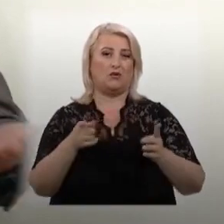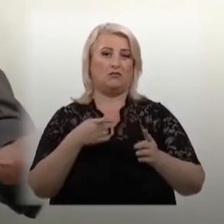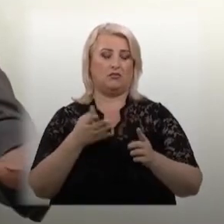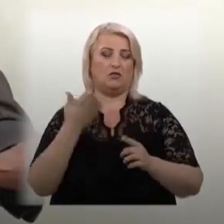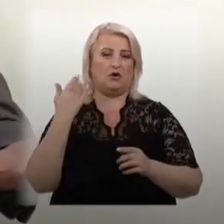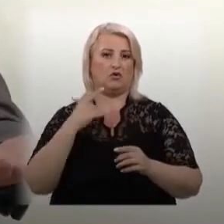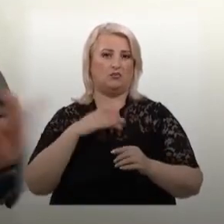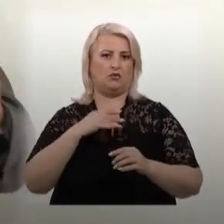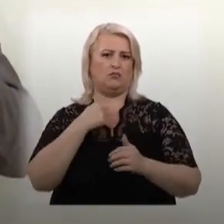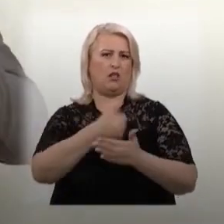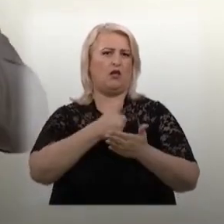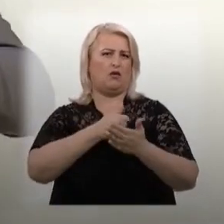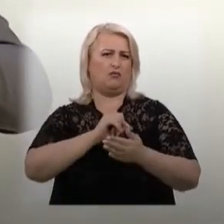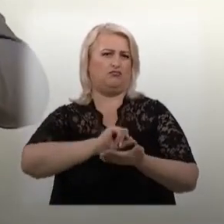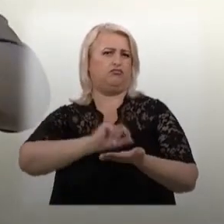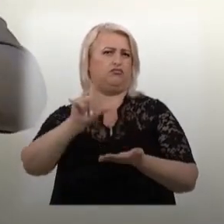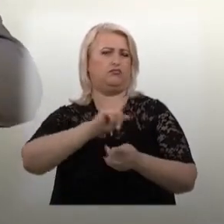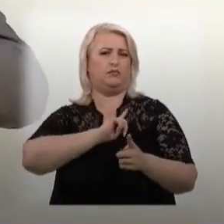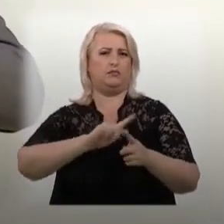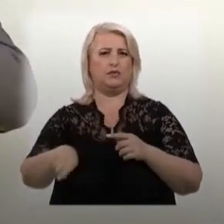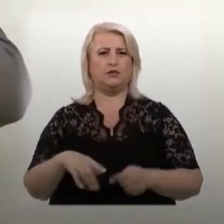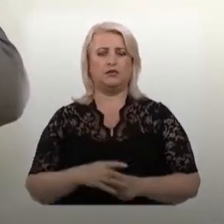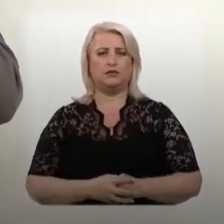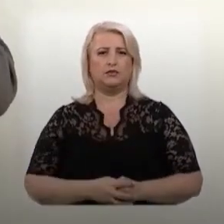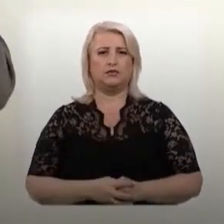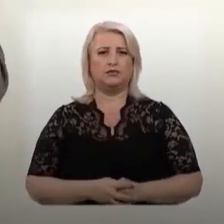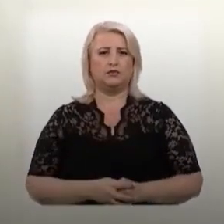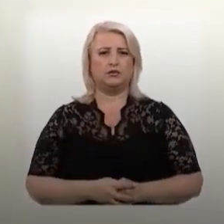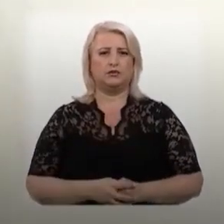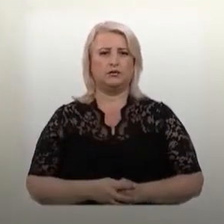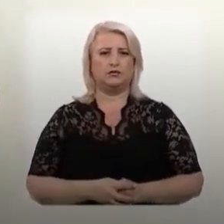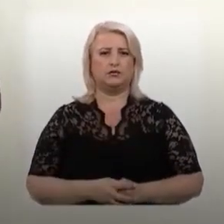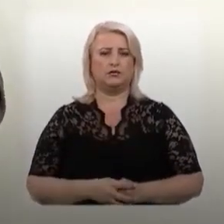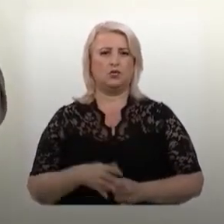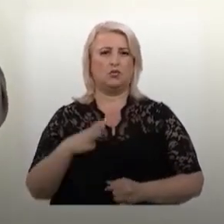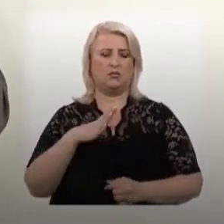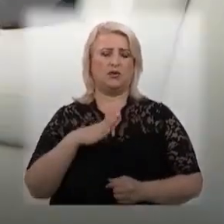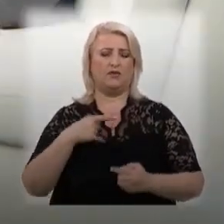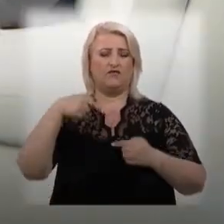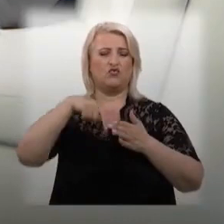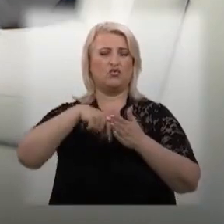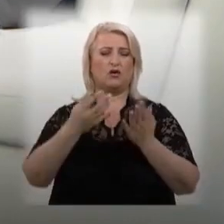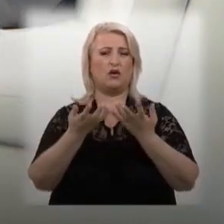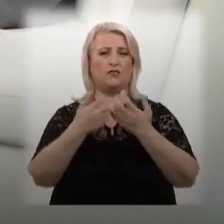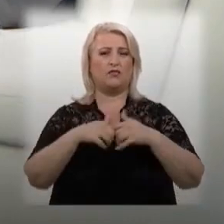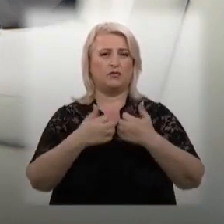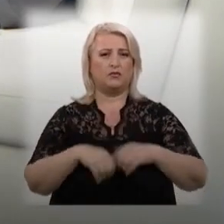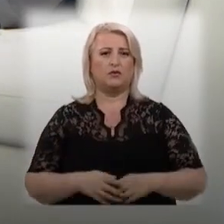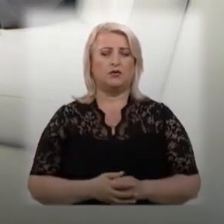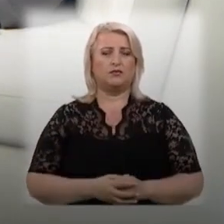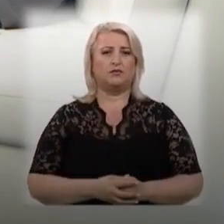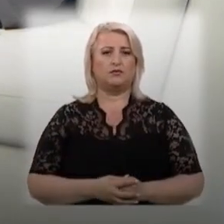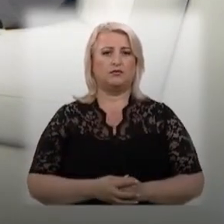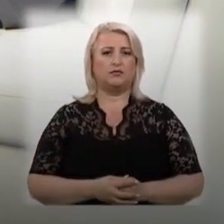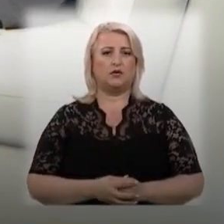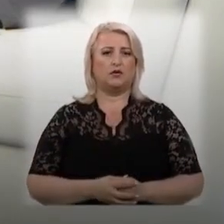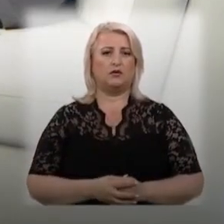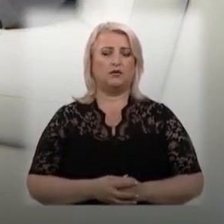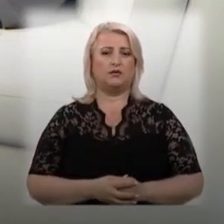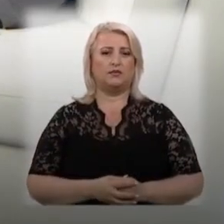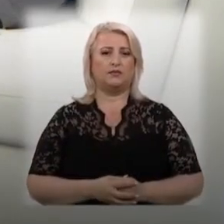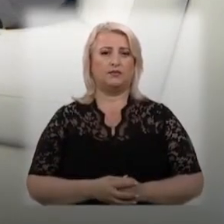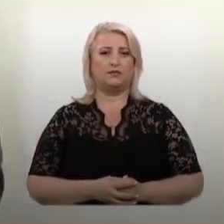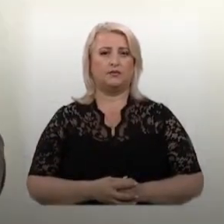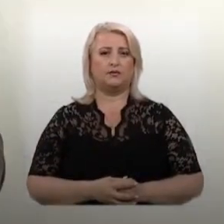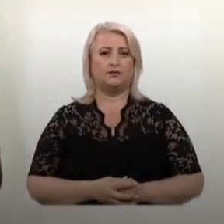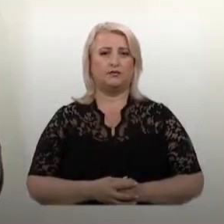repede creșteau online guri iar mecanismul ăsta Îi gaming ficat adică eram realiza numai așa mă novăț Neamț și nu pot să